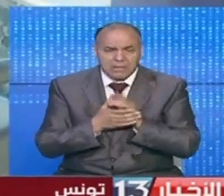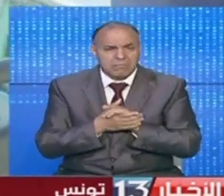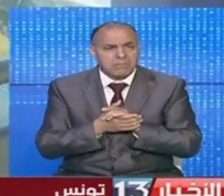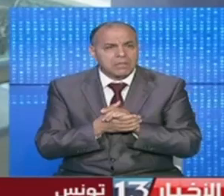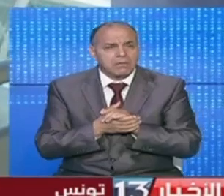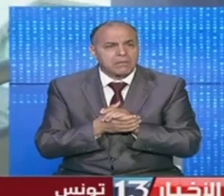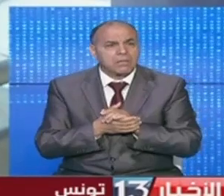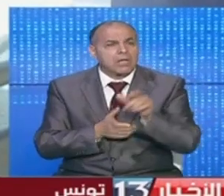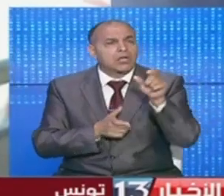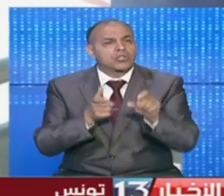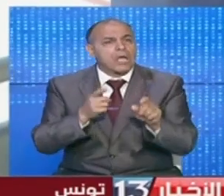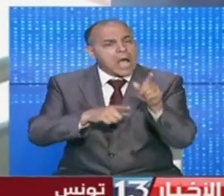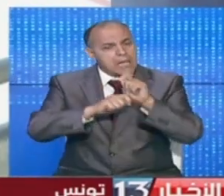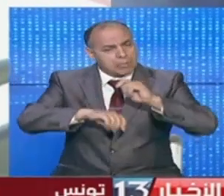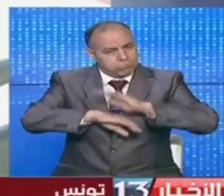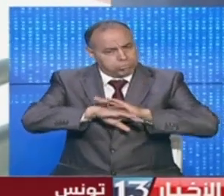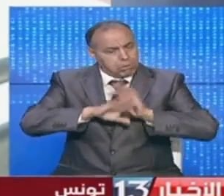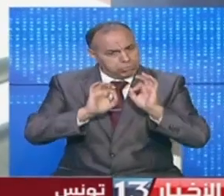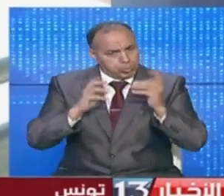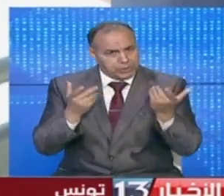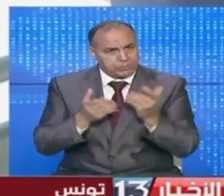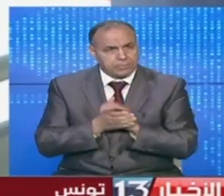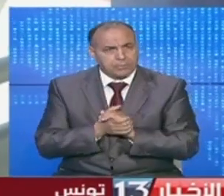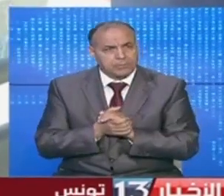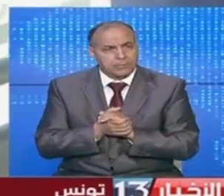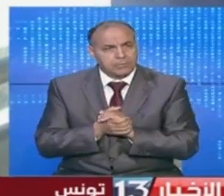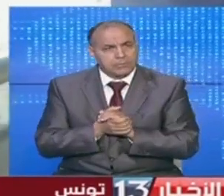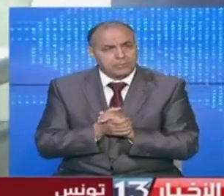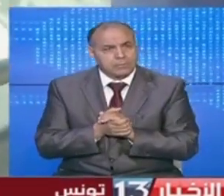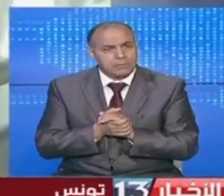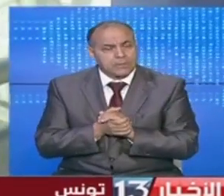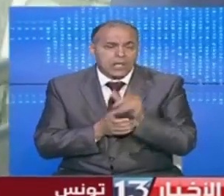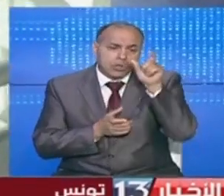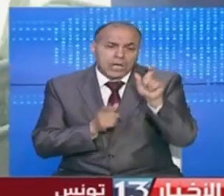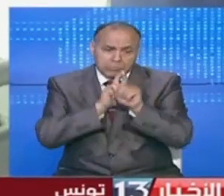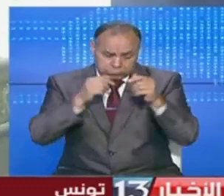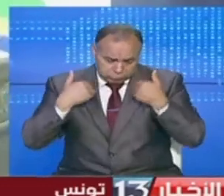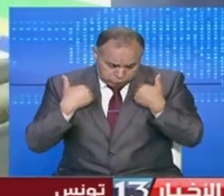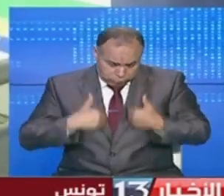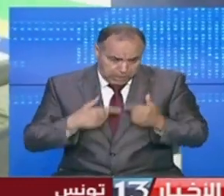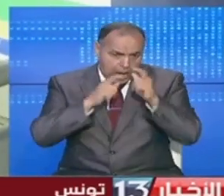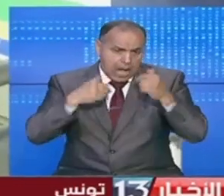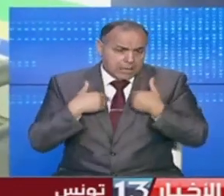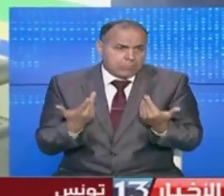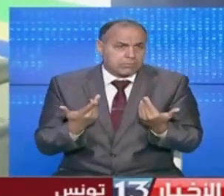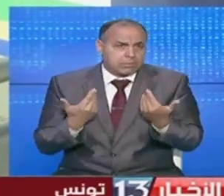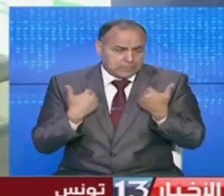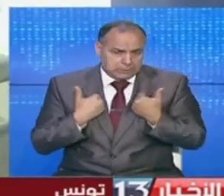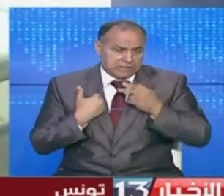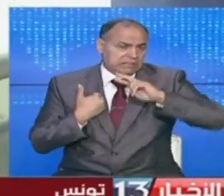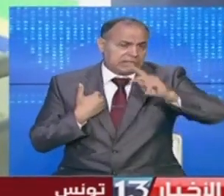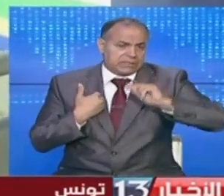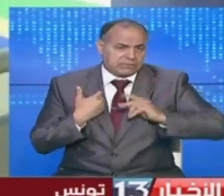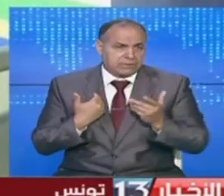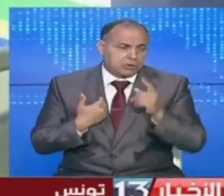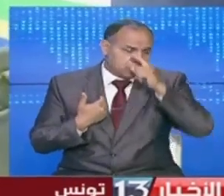احترام للعباد، احترام بعضها للعباد، واحد المواطن لازم يحافظ على روحه، إذا حافظ على روحه معناها